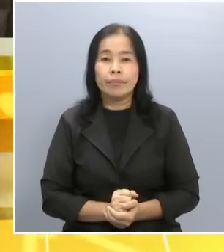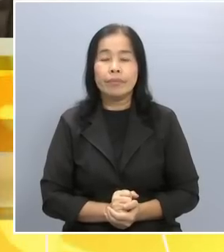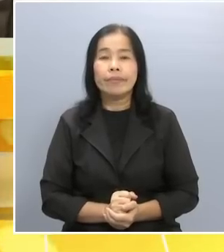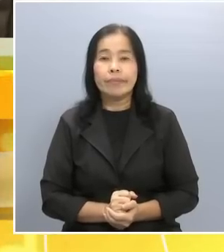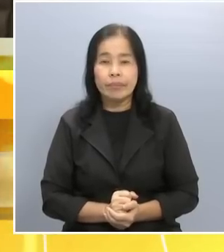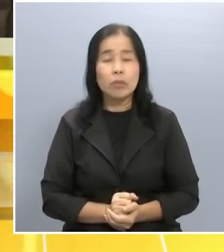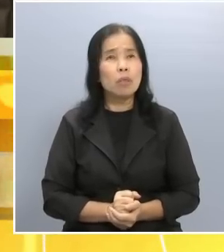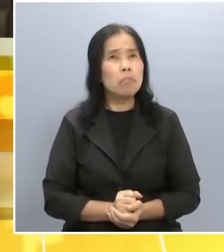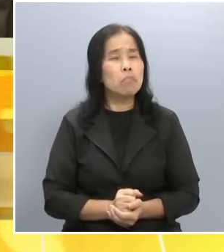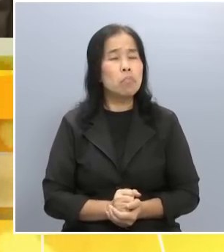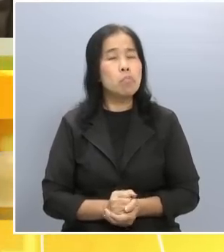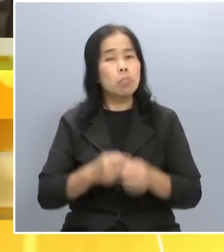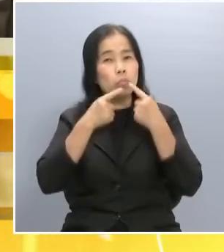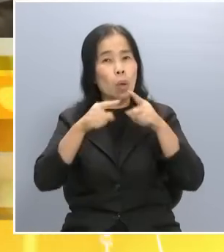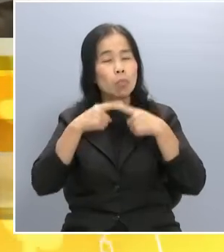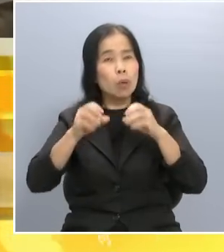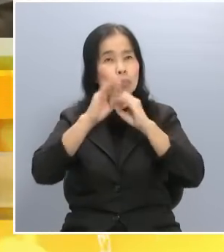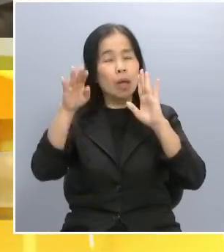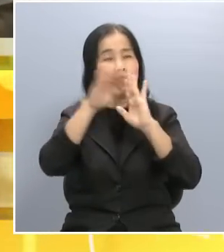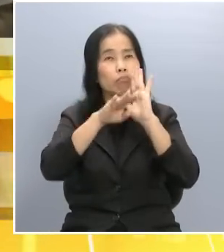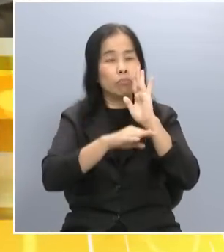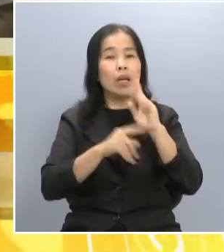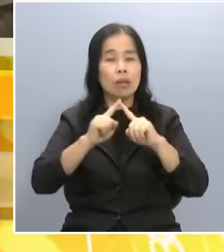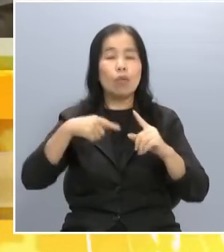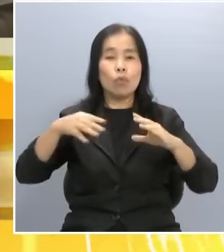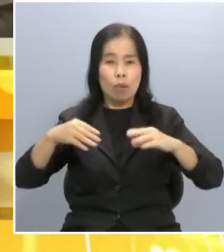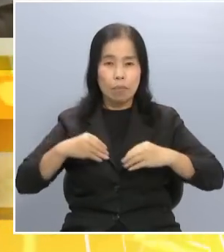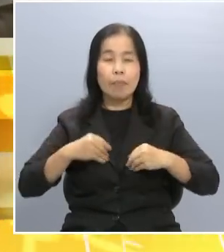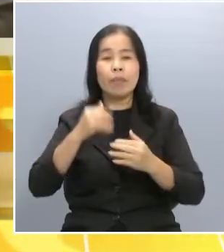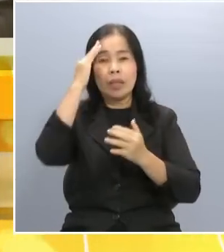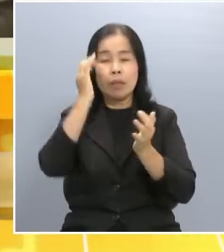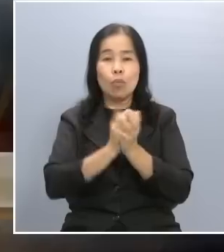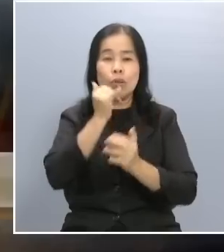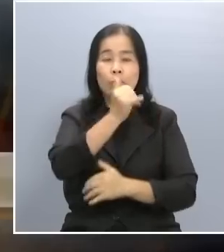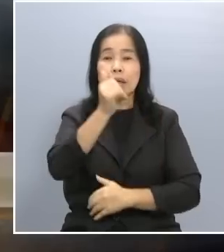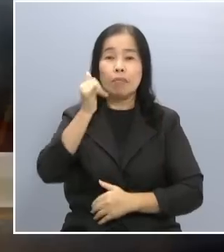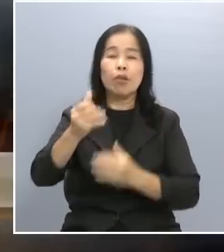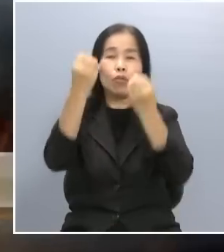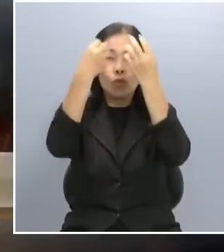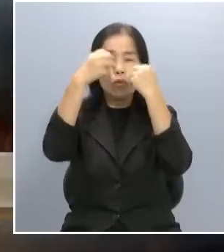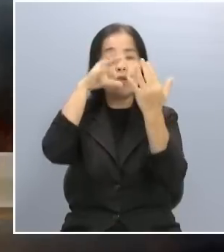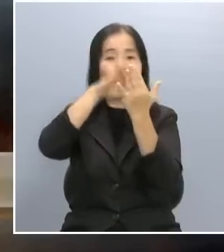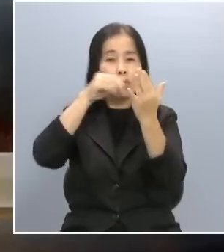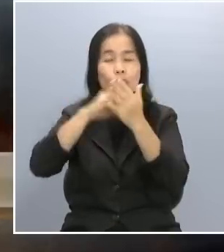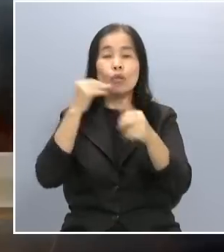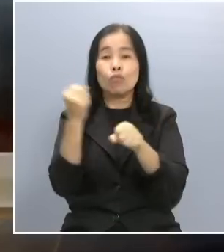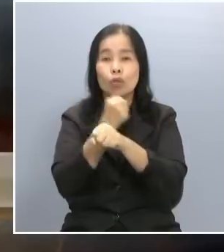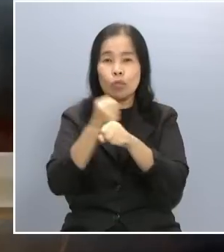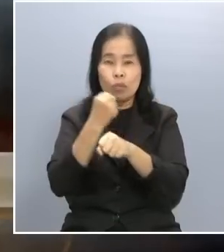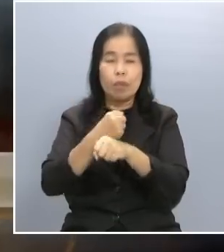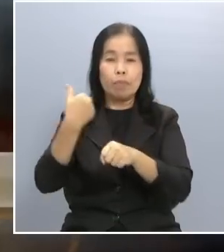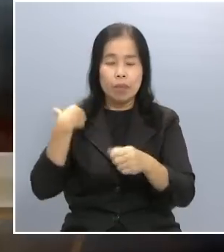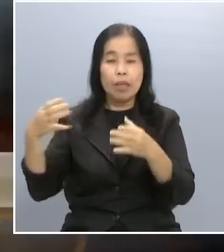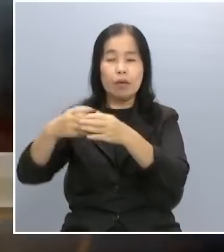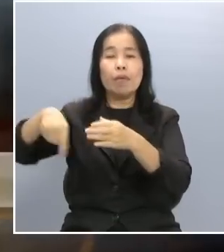คำถามหลายข้อเลยแล้วยอมรับว่าตำรวจที่ผ่านการฝึกฝนผ่านนักเรียนนายร้อยตำรวจมาก็จะมีจำนวนหนึ่งอันนั้น